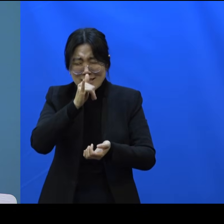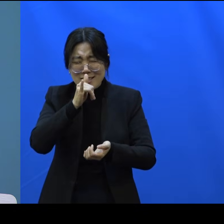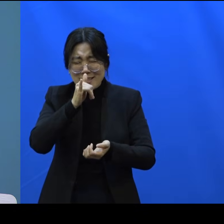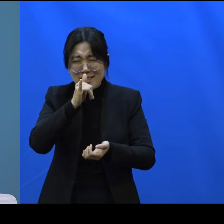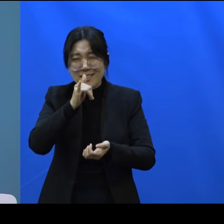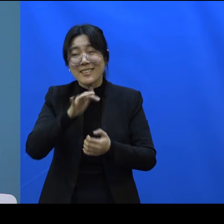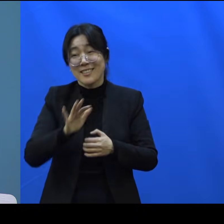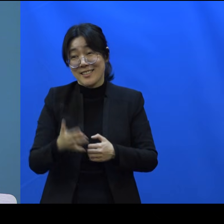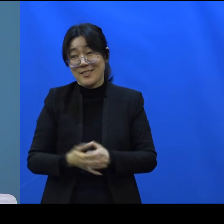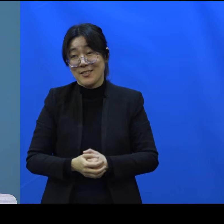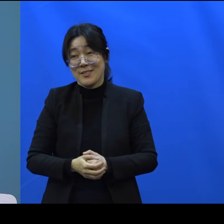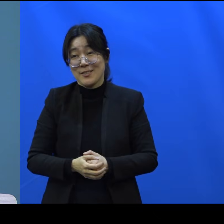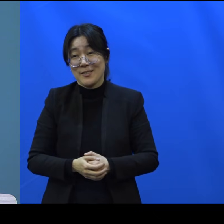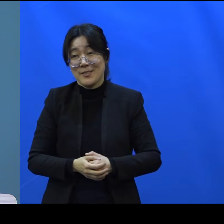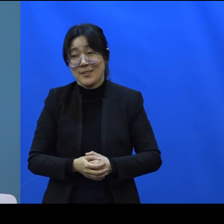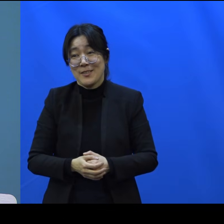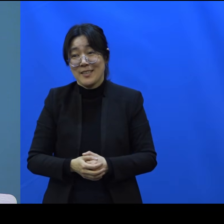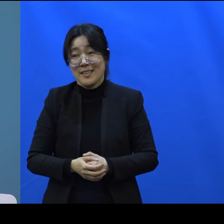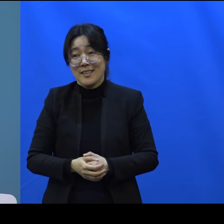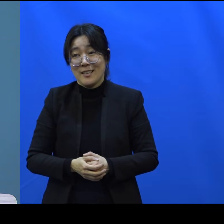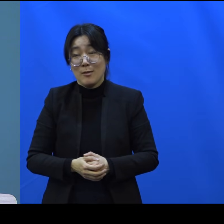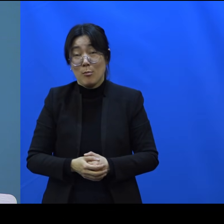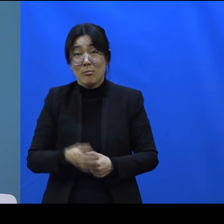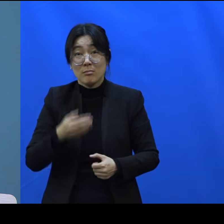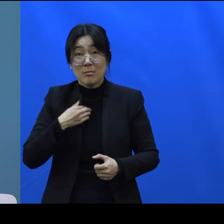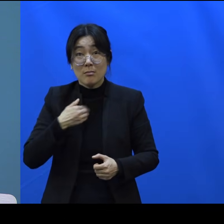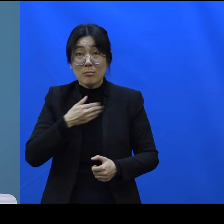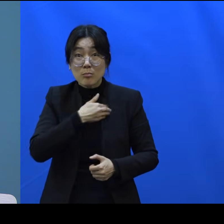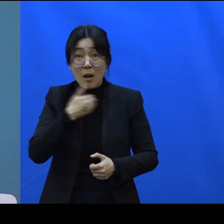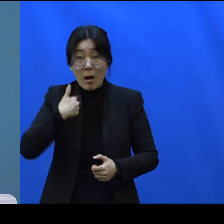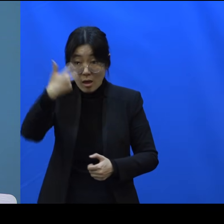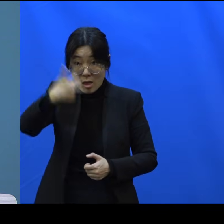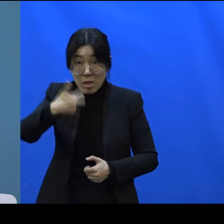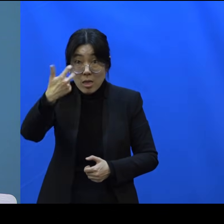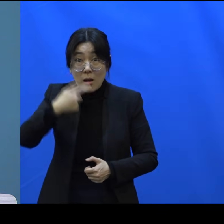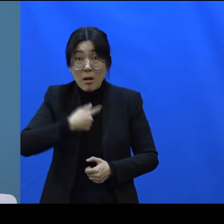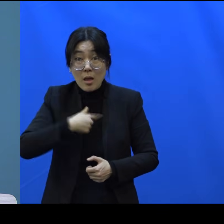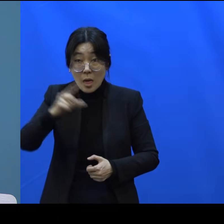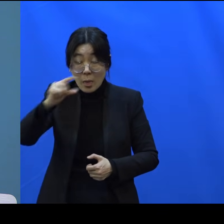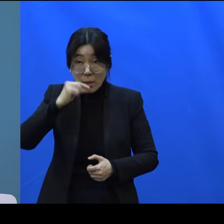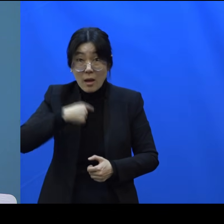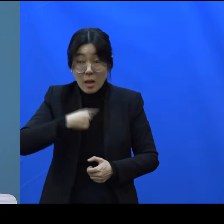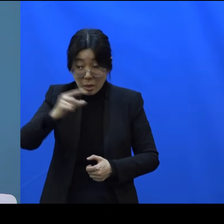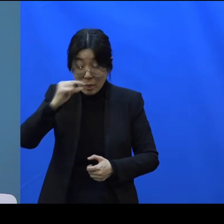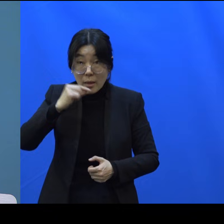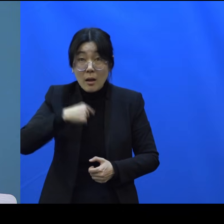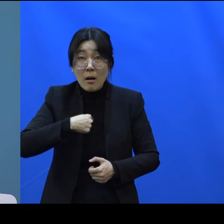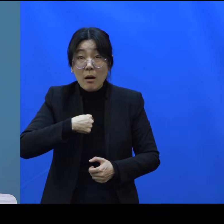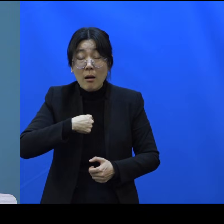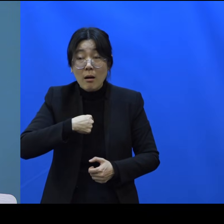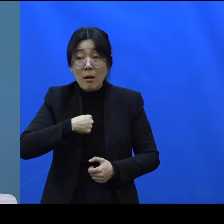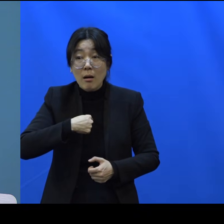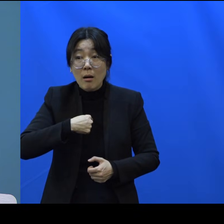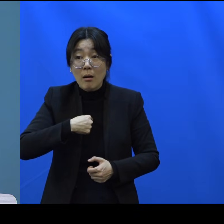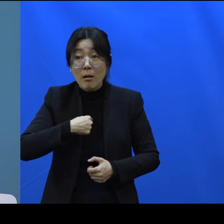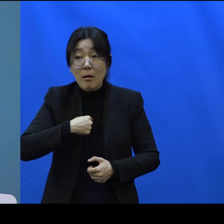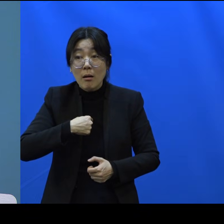자기의 힘이 아직 남아있으면 그것 때문에 하나님의 능력이 머물러 있을 수가 없어요.